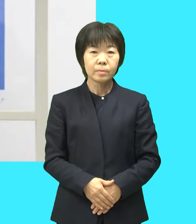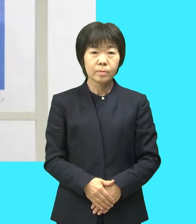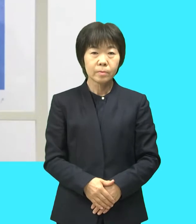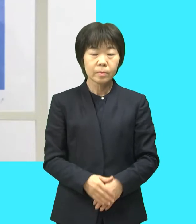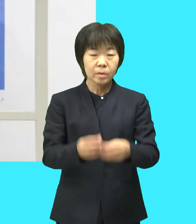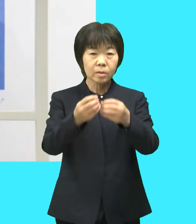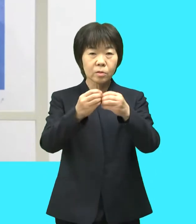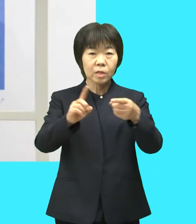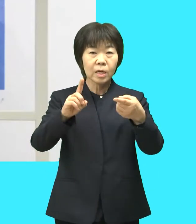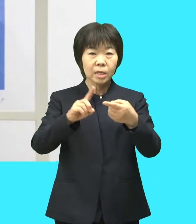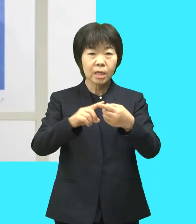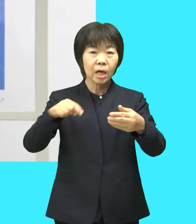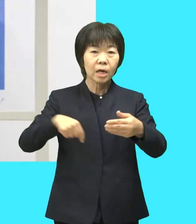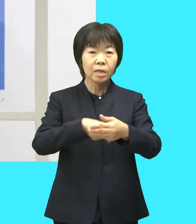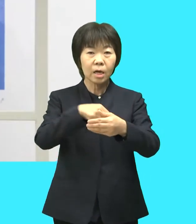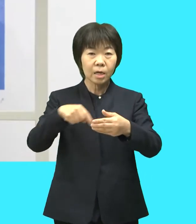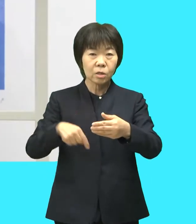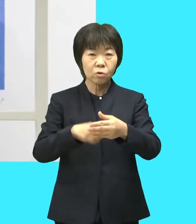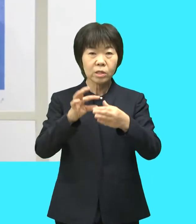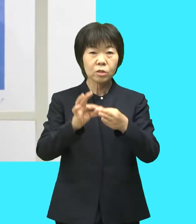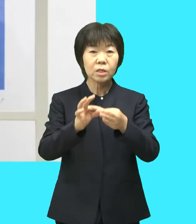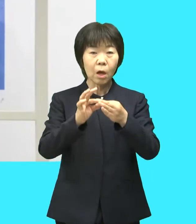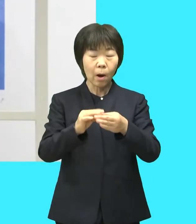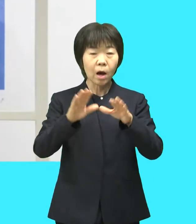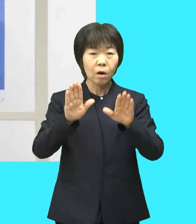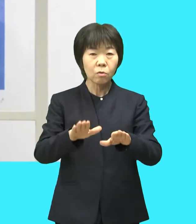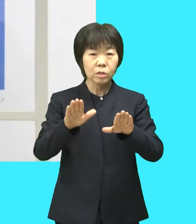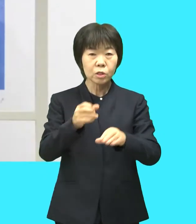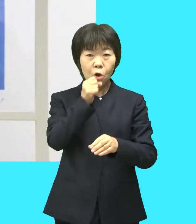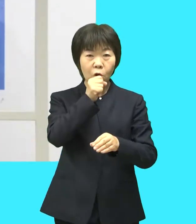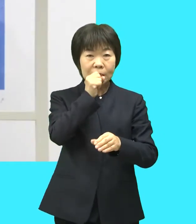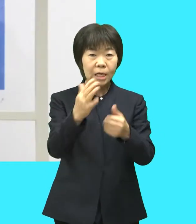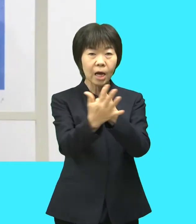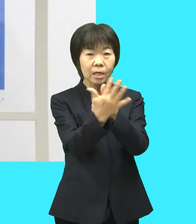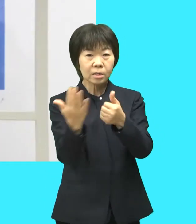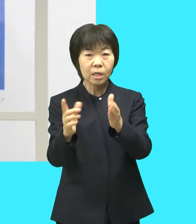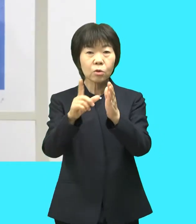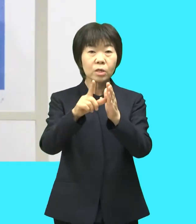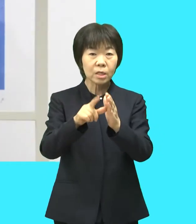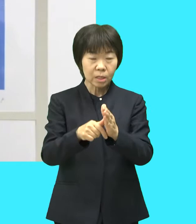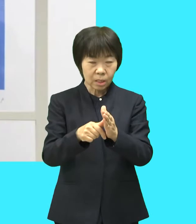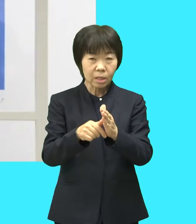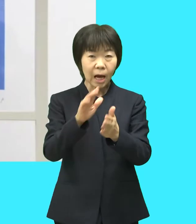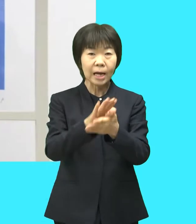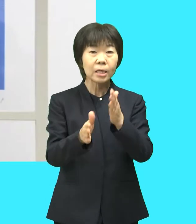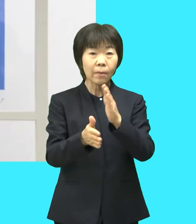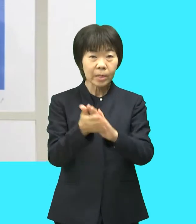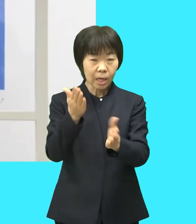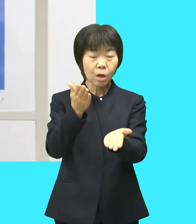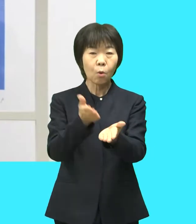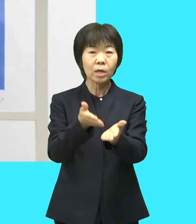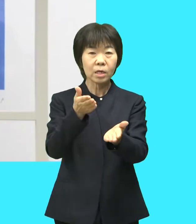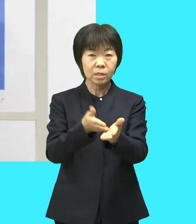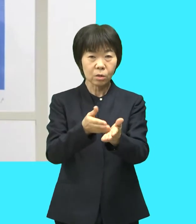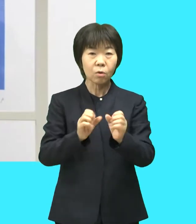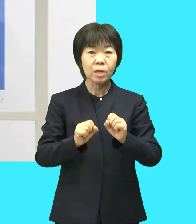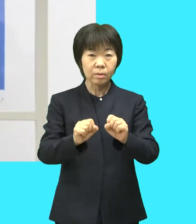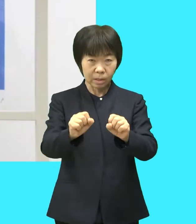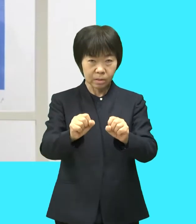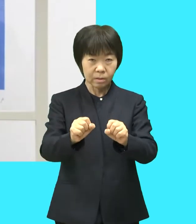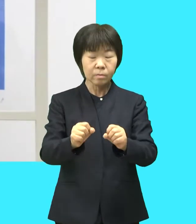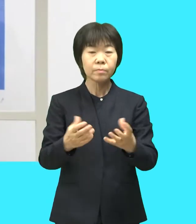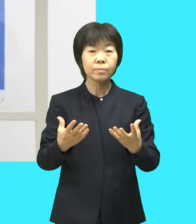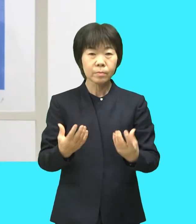具体的な内容につきましては本日の記者レクチャーにおいて改めてお話をさせていただきます